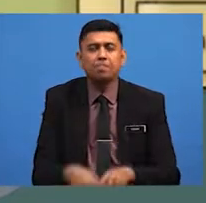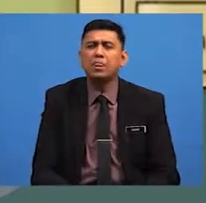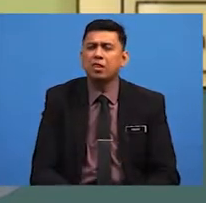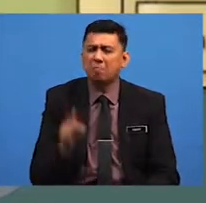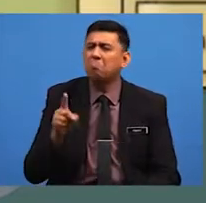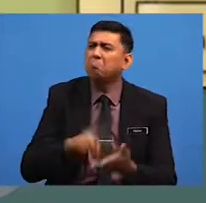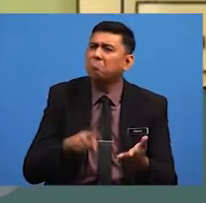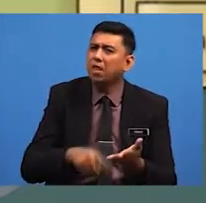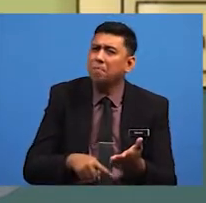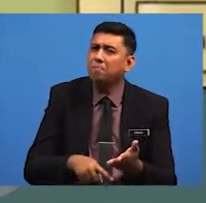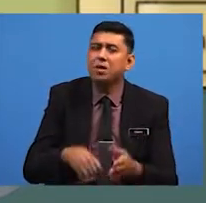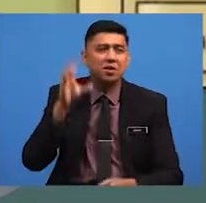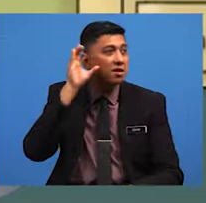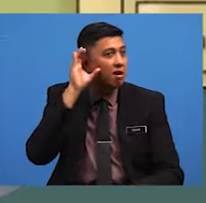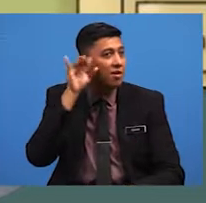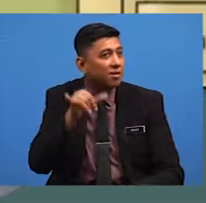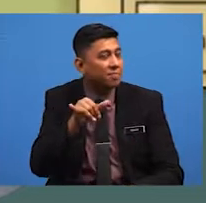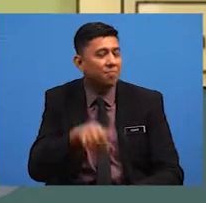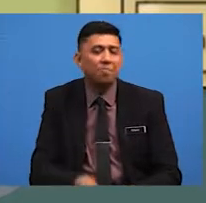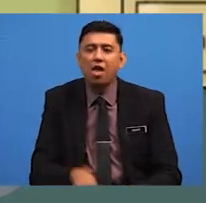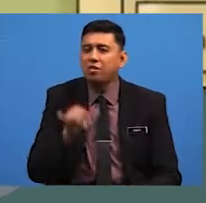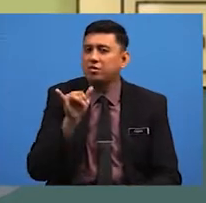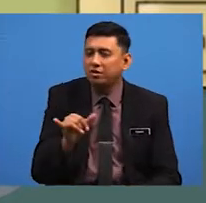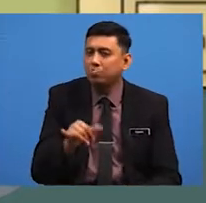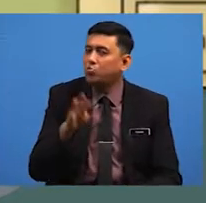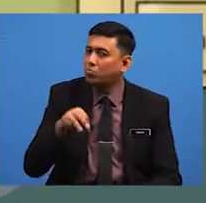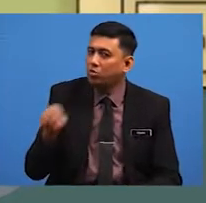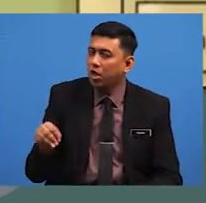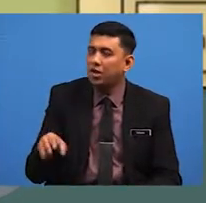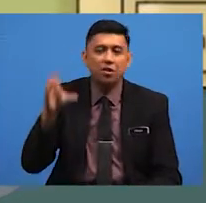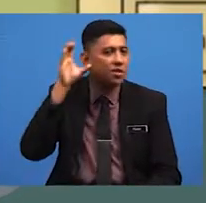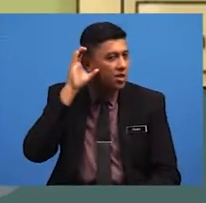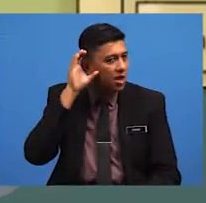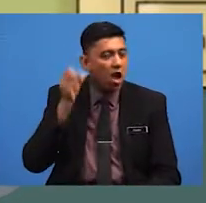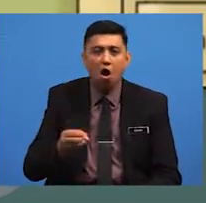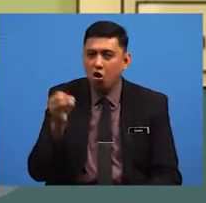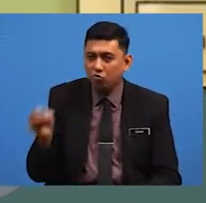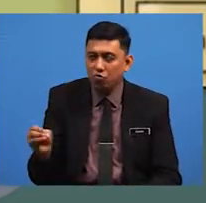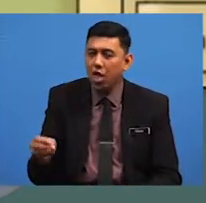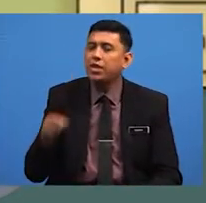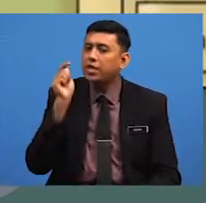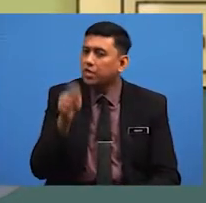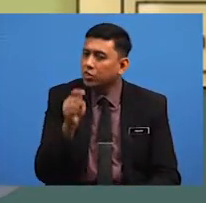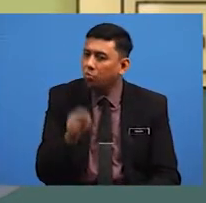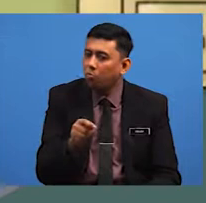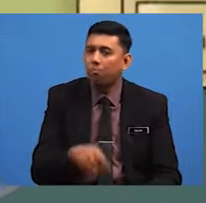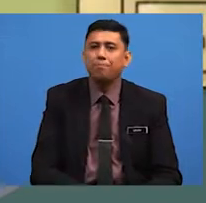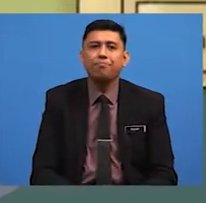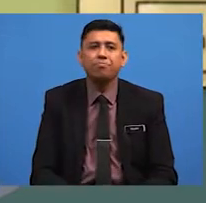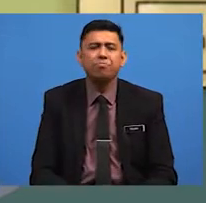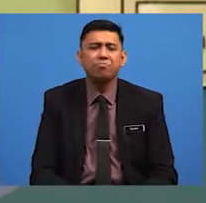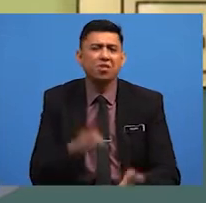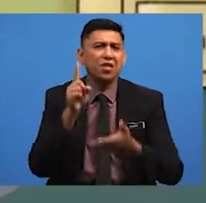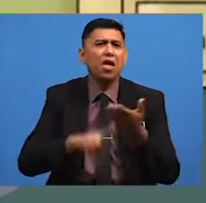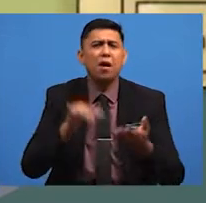eh apa imagenya yeah yeah murid-murid dengan objek ini diketuk beton